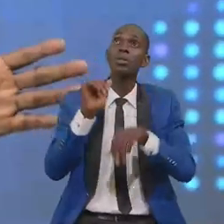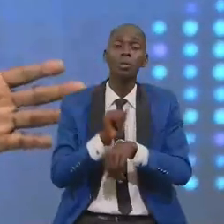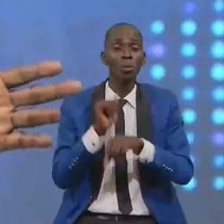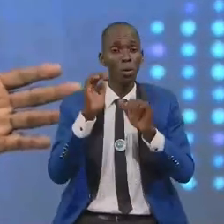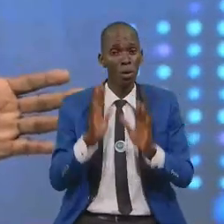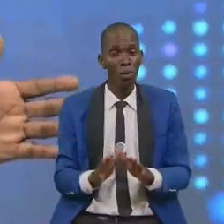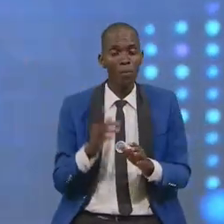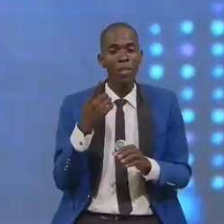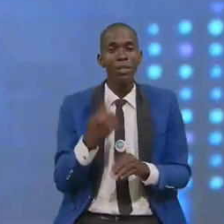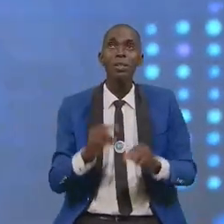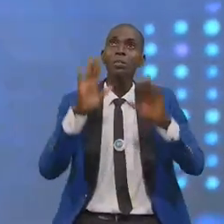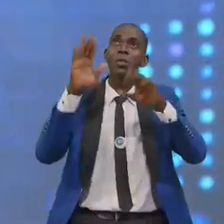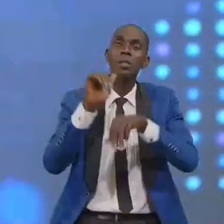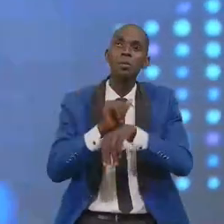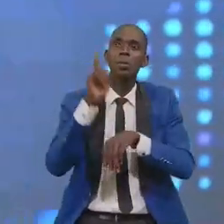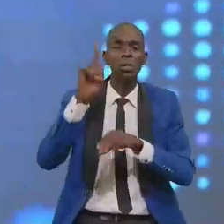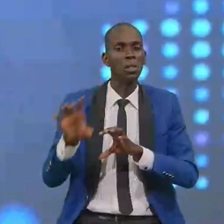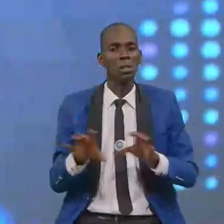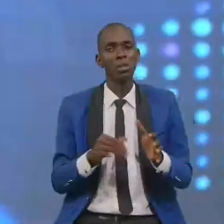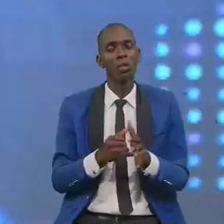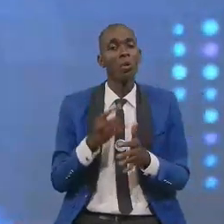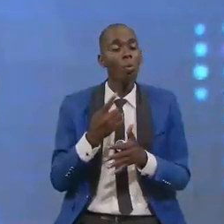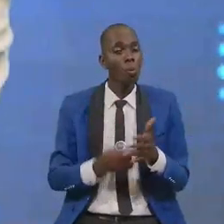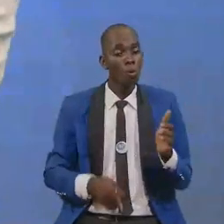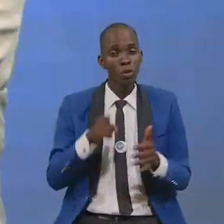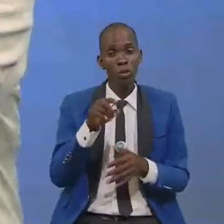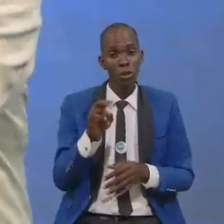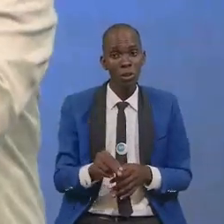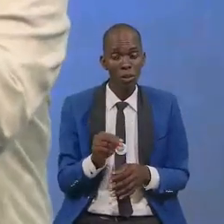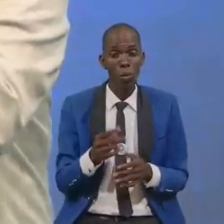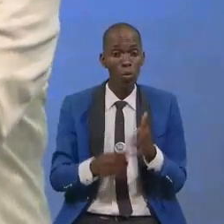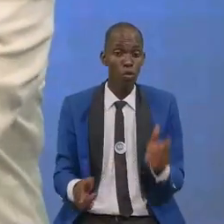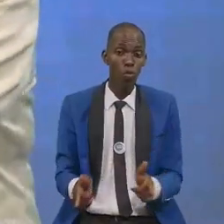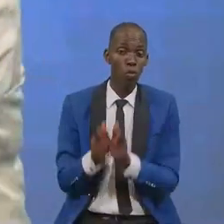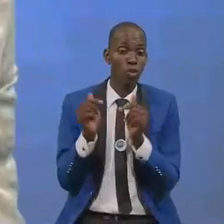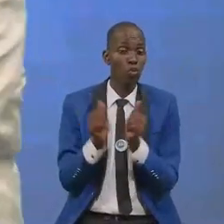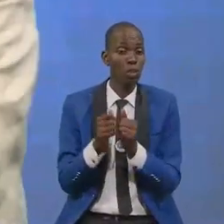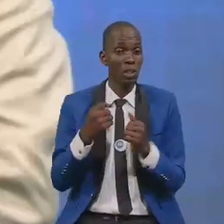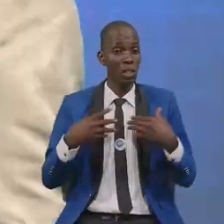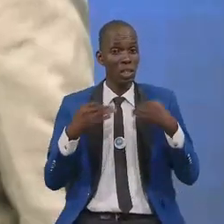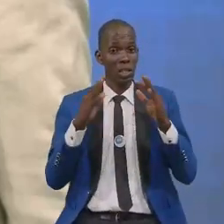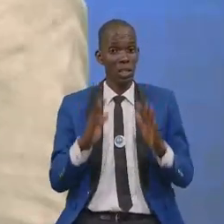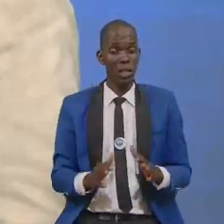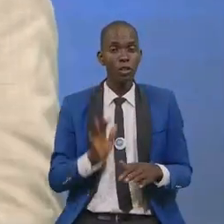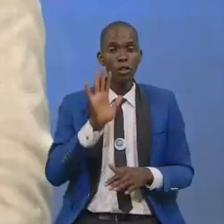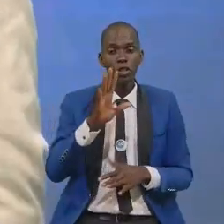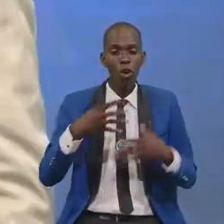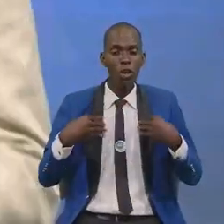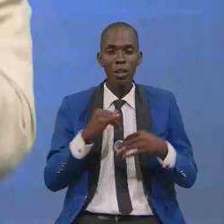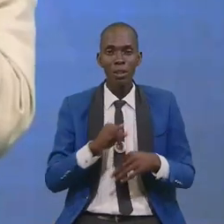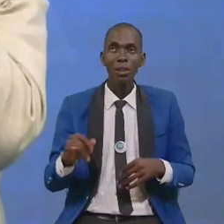le miracle immédiatement une fois que tu rencontres le guérisseur ta guérison ce soir